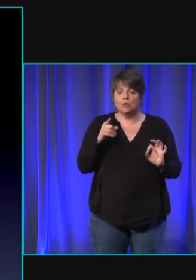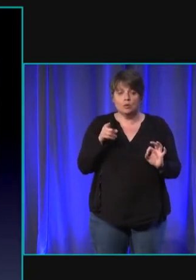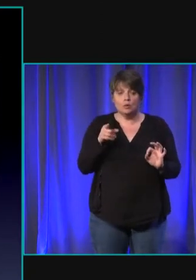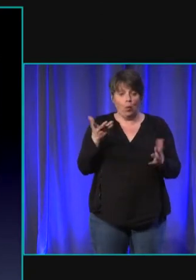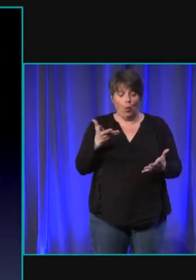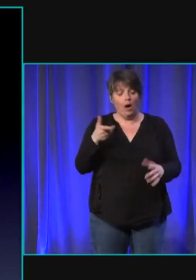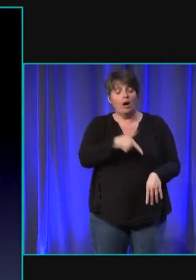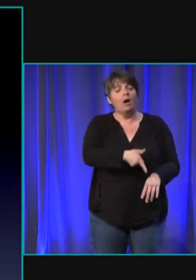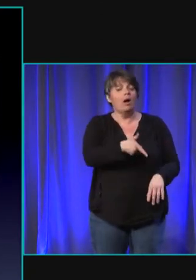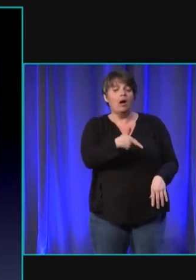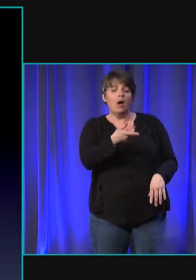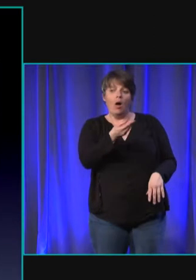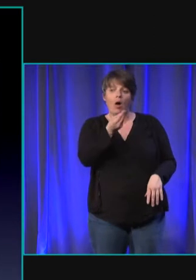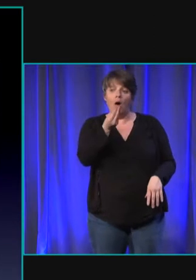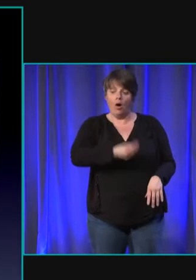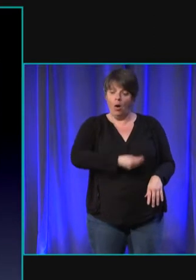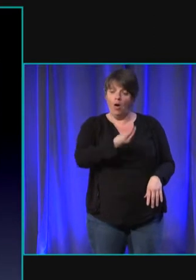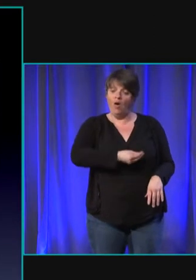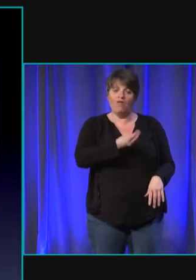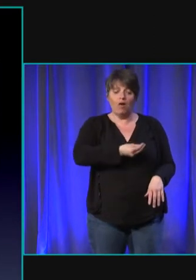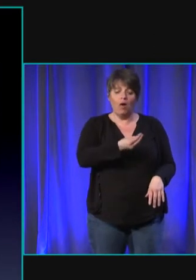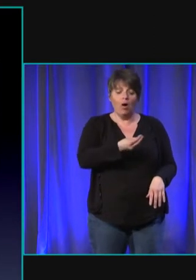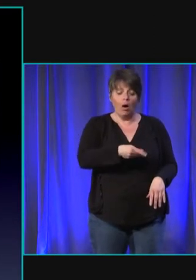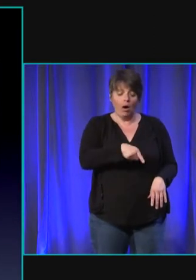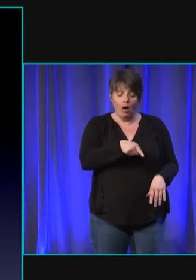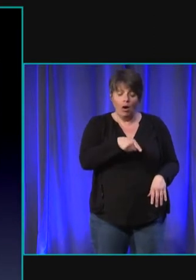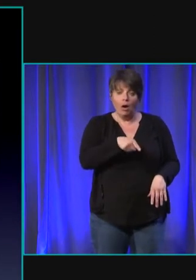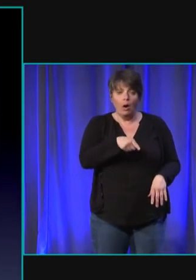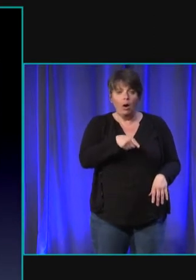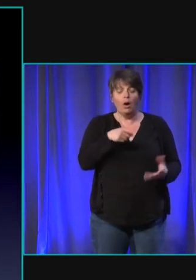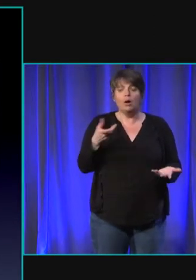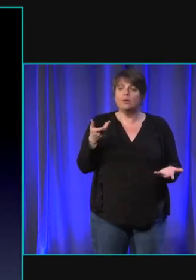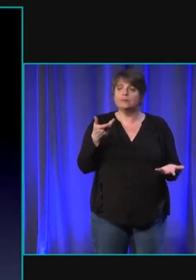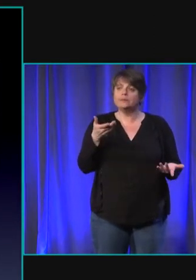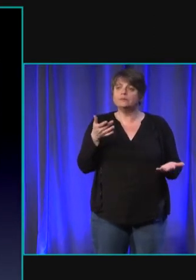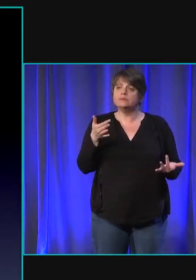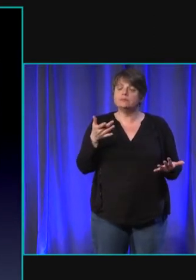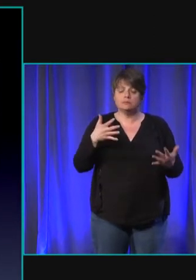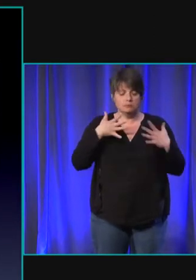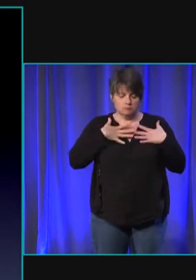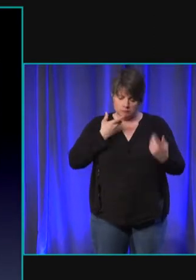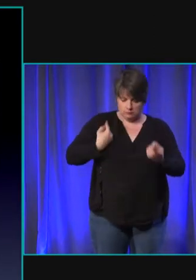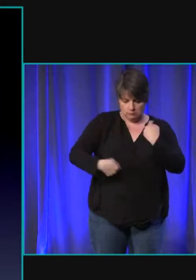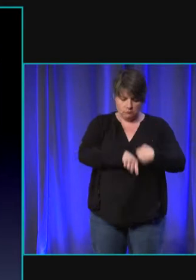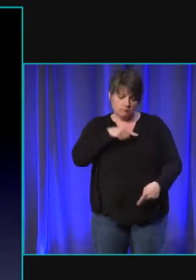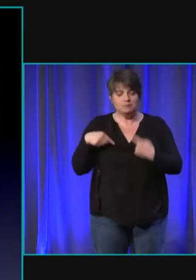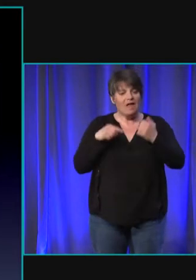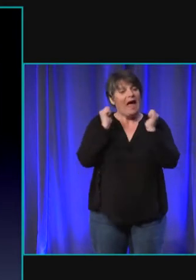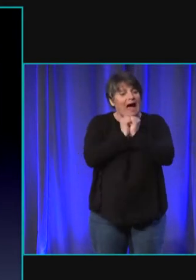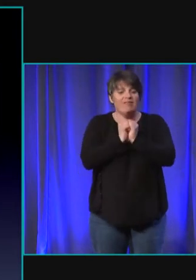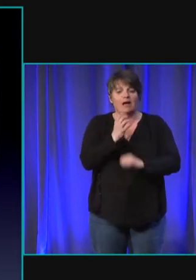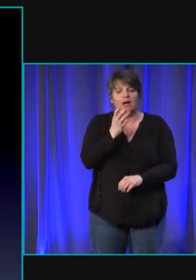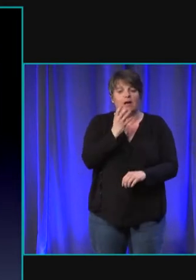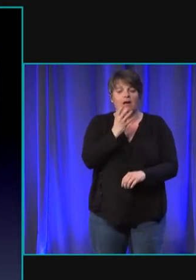c'est que l'enfant, lui, du coup, fonctionnant plus en utilisant son métabolisme aérobie et beaucoup moins